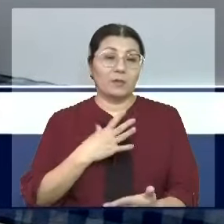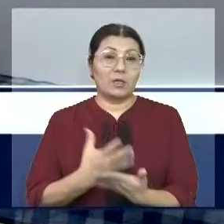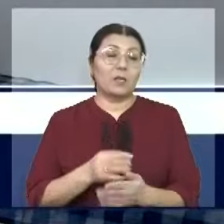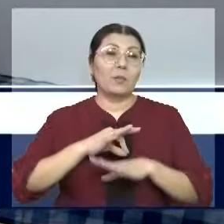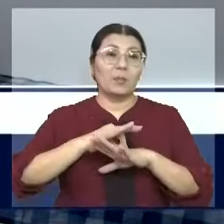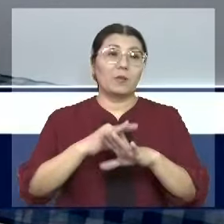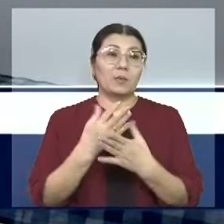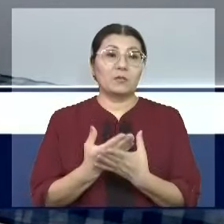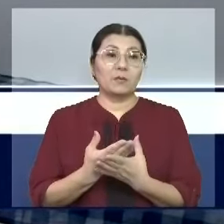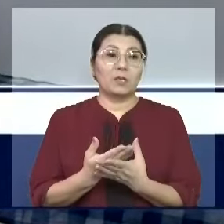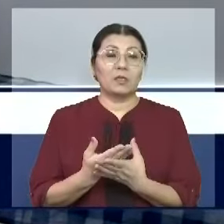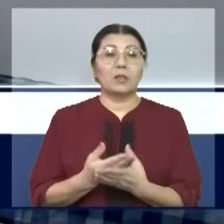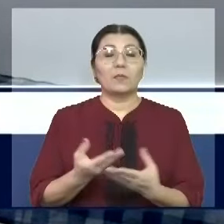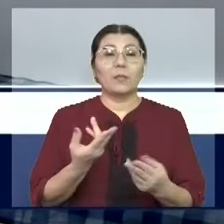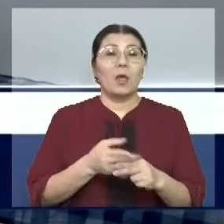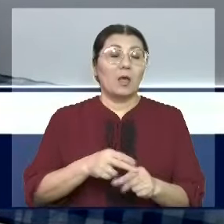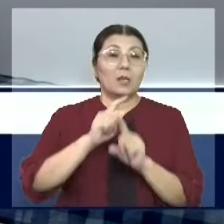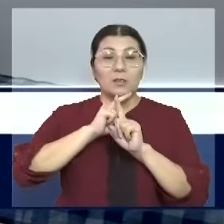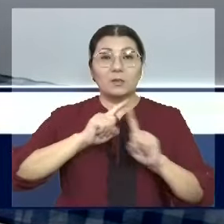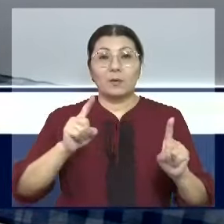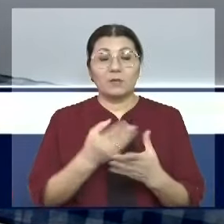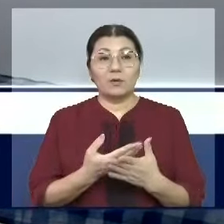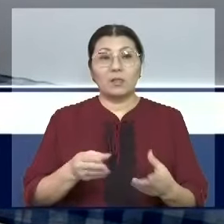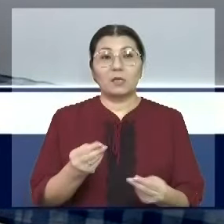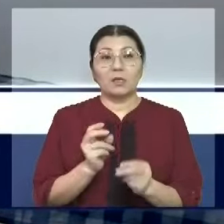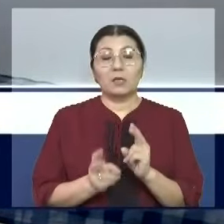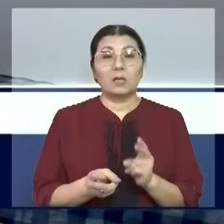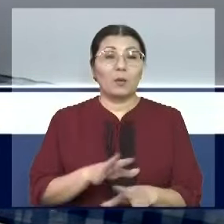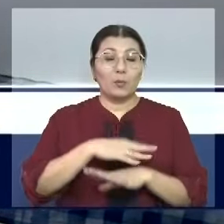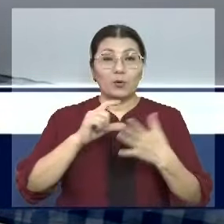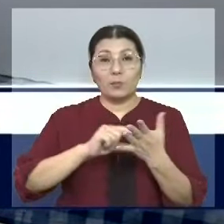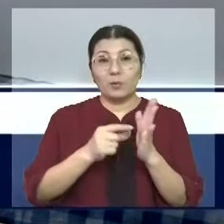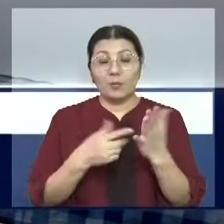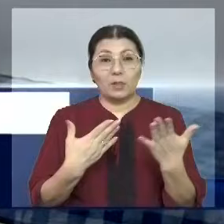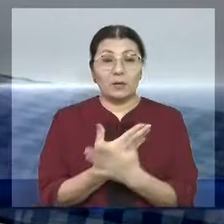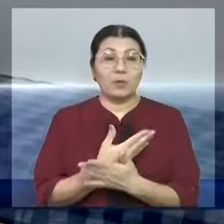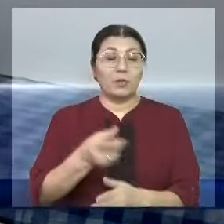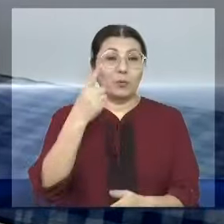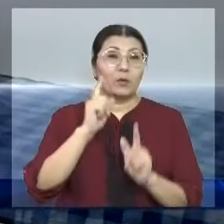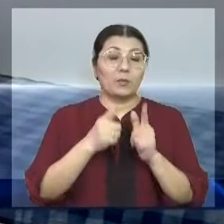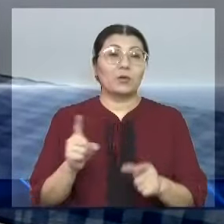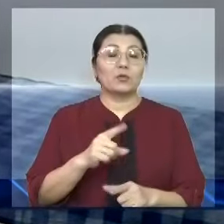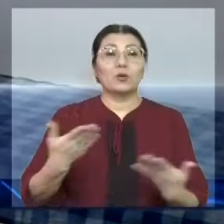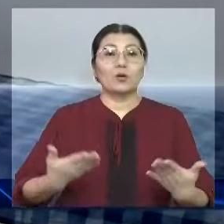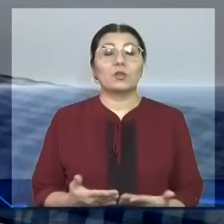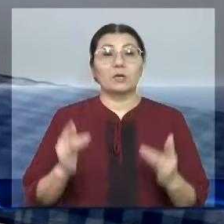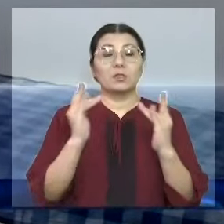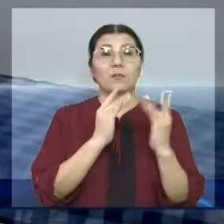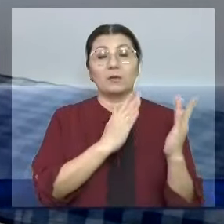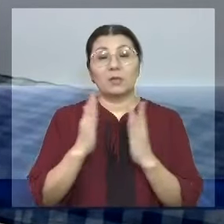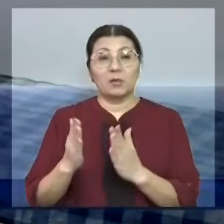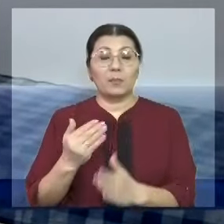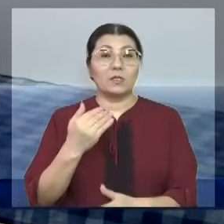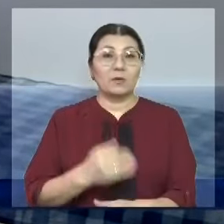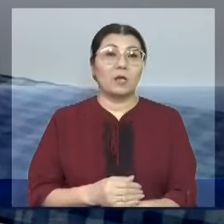будут проходить ноан счита что это замечательно помимо столовой есть и кухня думаю многие согласны что жизнь в общежитии - это важный этап